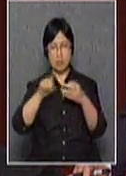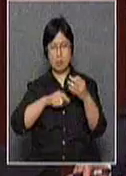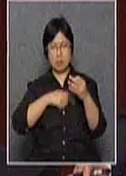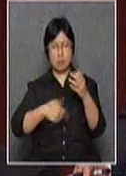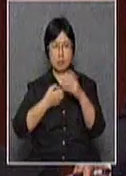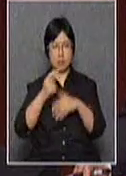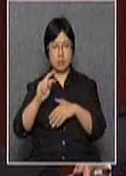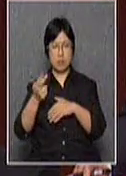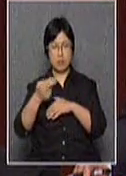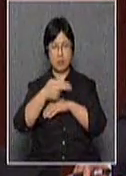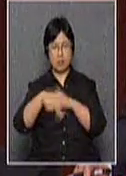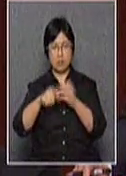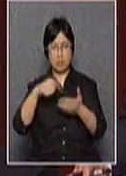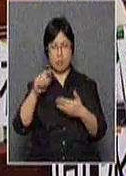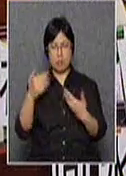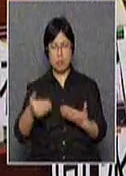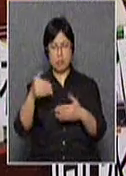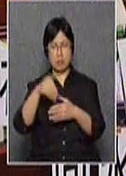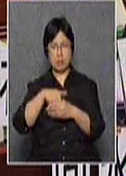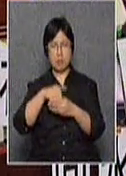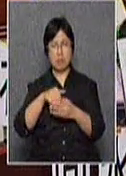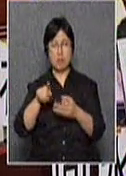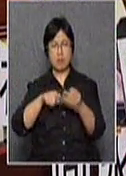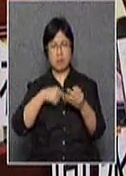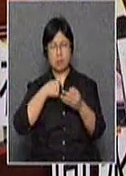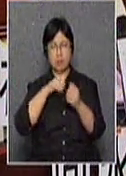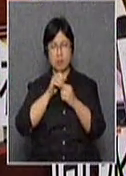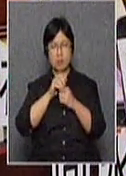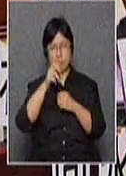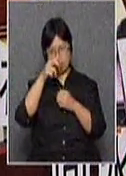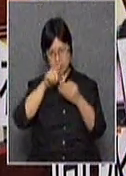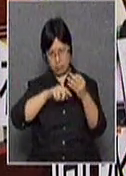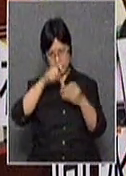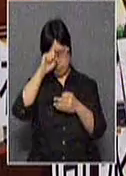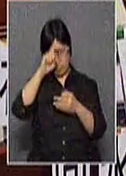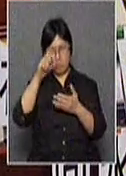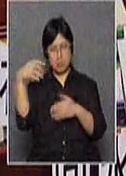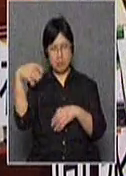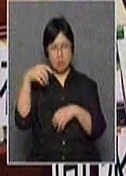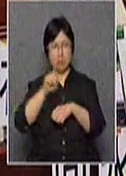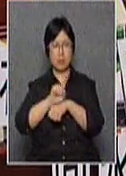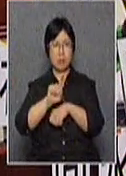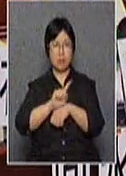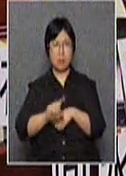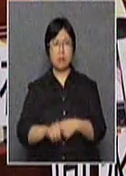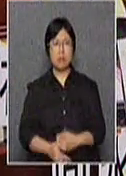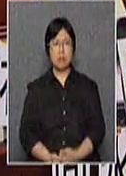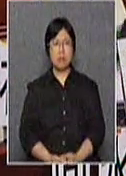修正案予以通過，現在付諸表決。陳偉業議員要求記名表決，表決鐘響一分鐘。